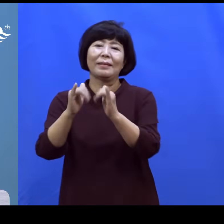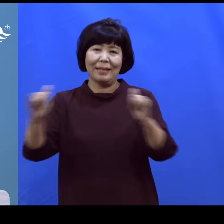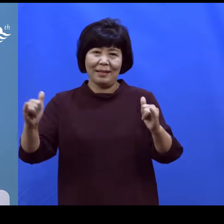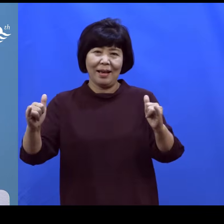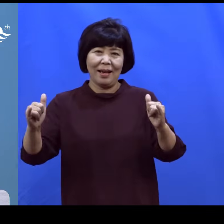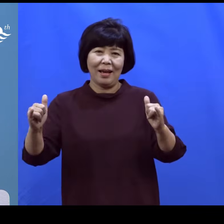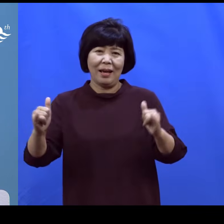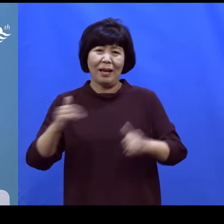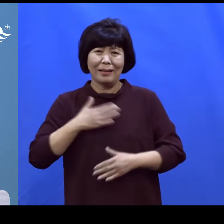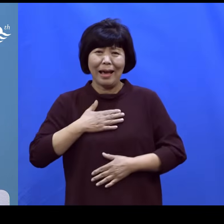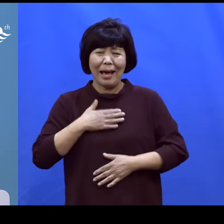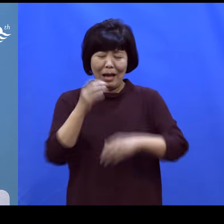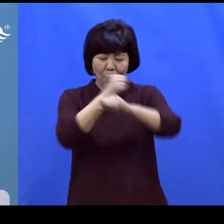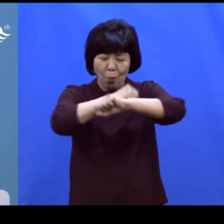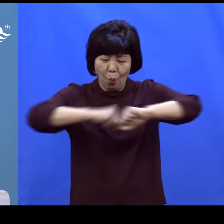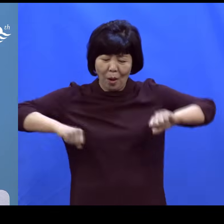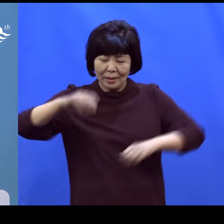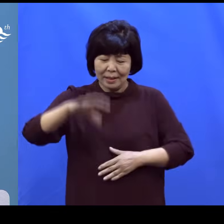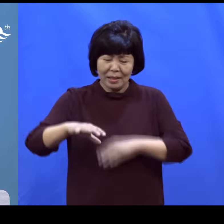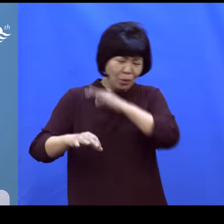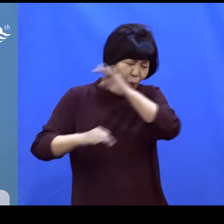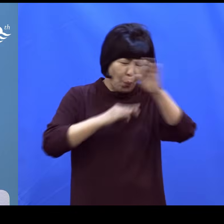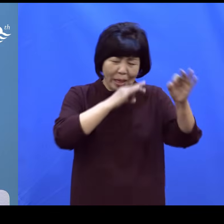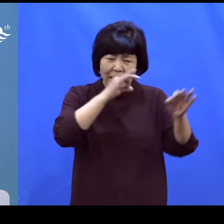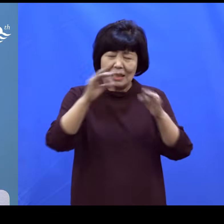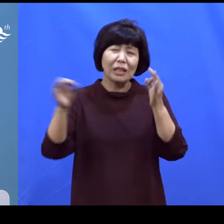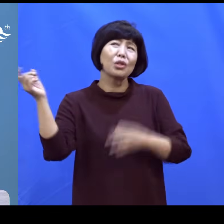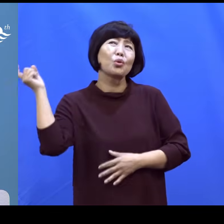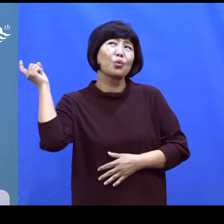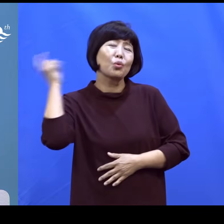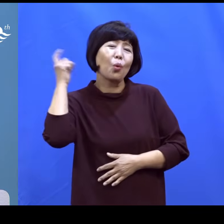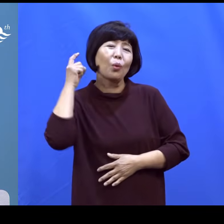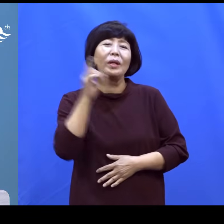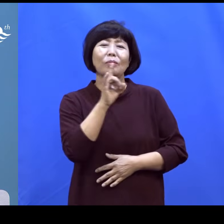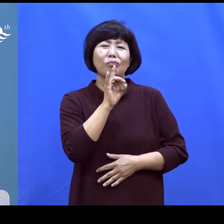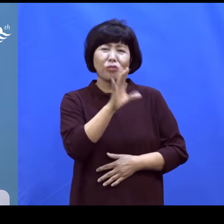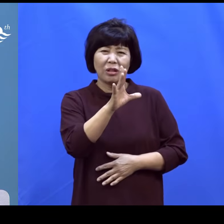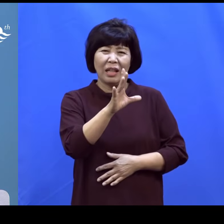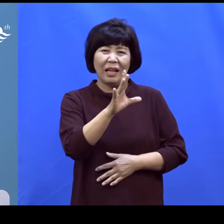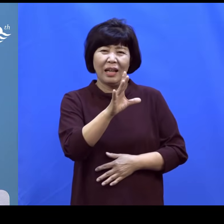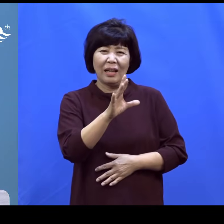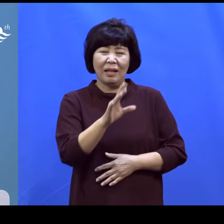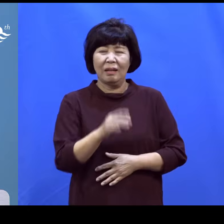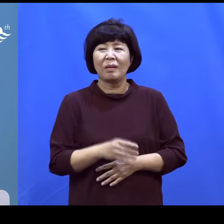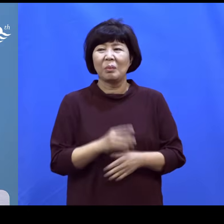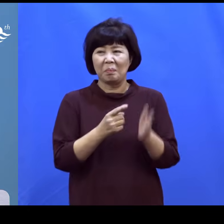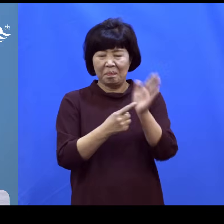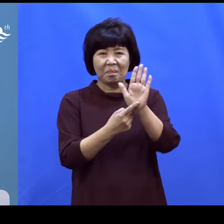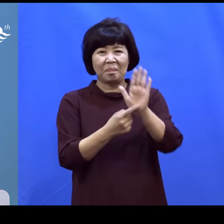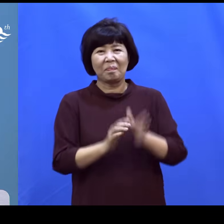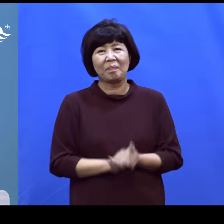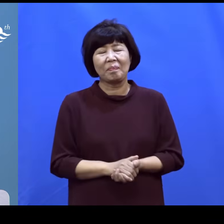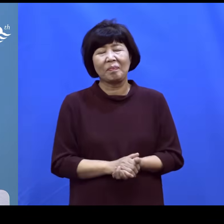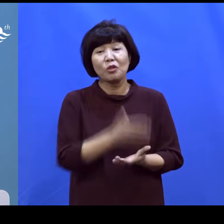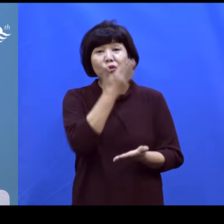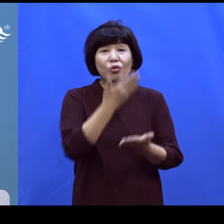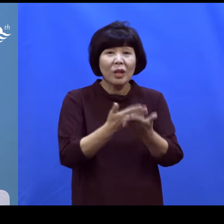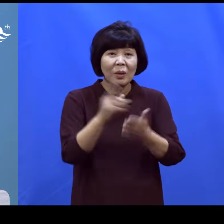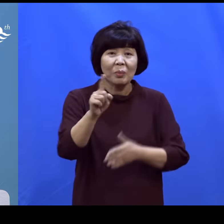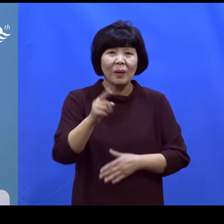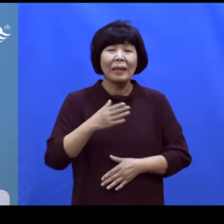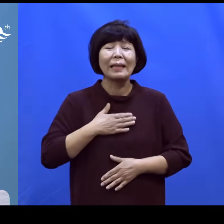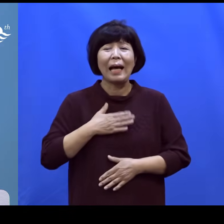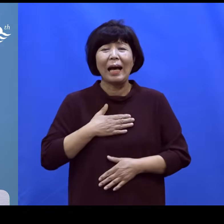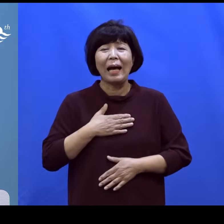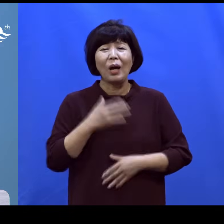광야에 외치는 자의 소리다. 자기의 존재의 목적을 정확하게 밝히고 있습니다. 여기서 매우 중요한 것은